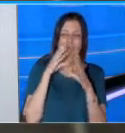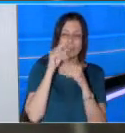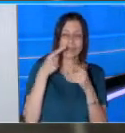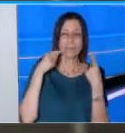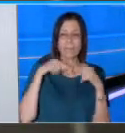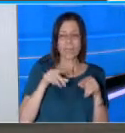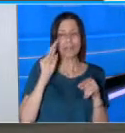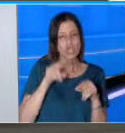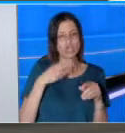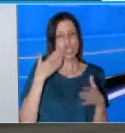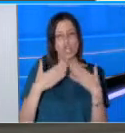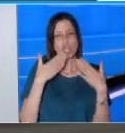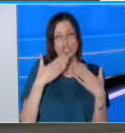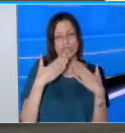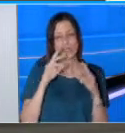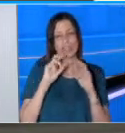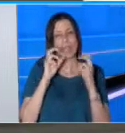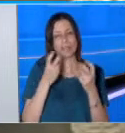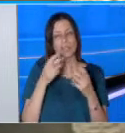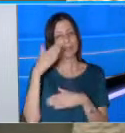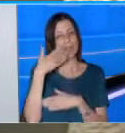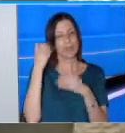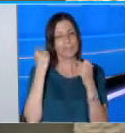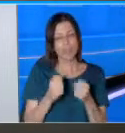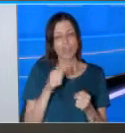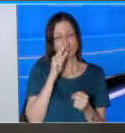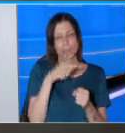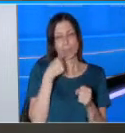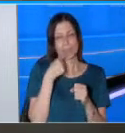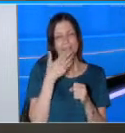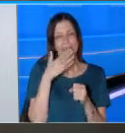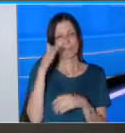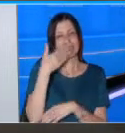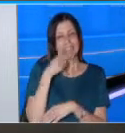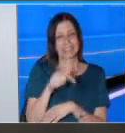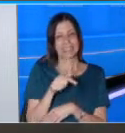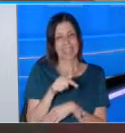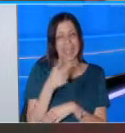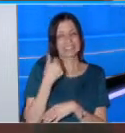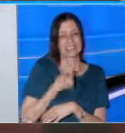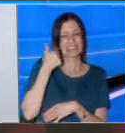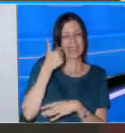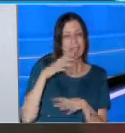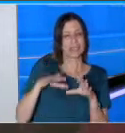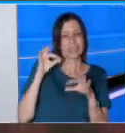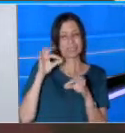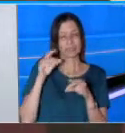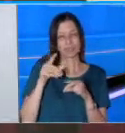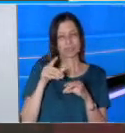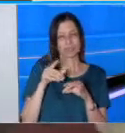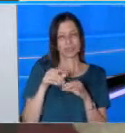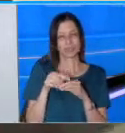ישיבת הקבינט המדיני-ביטחוני, ששם למעשה אומרים שמדינת ישראל, ששרים יצביעו על כך שמדינת